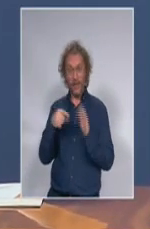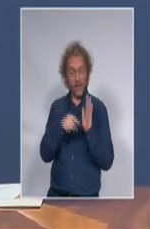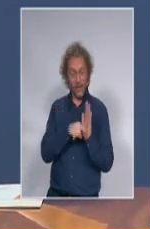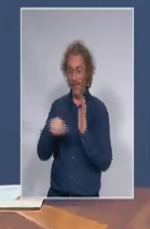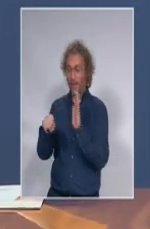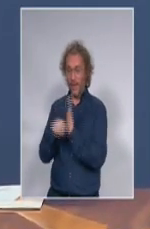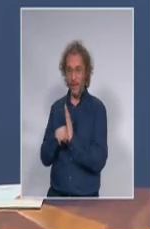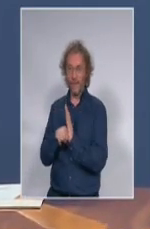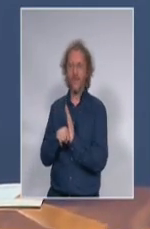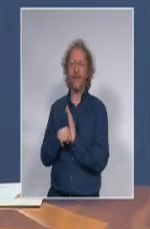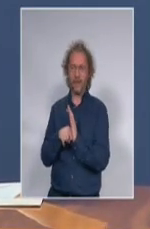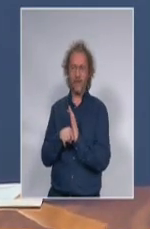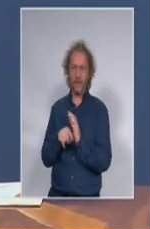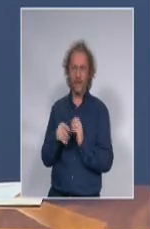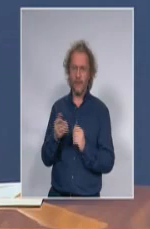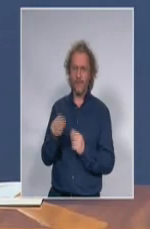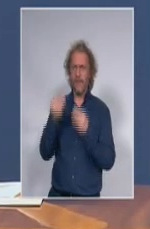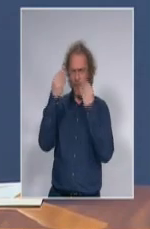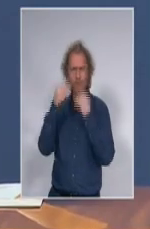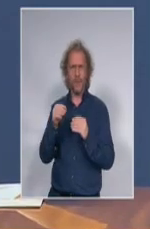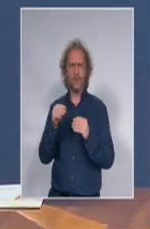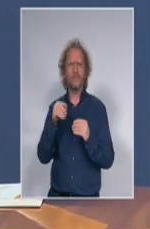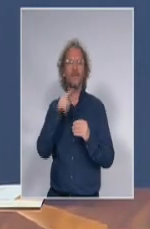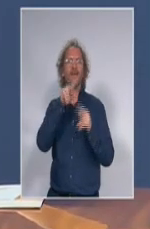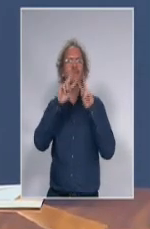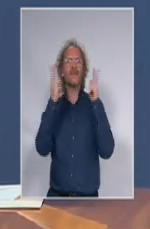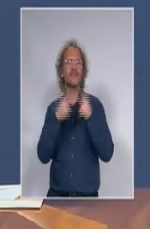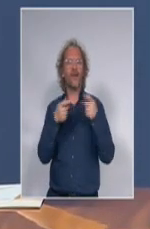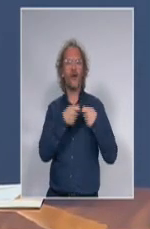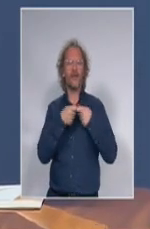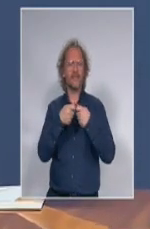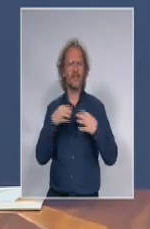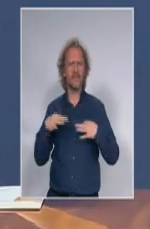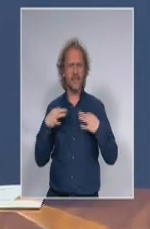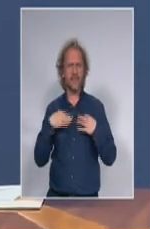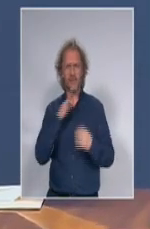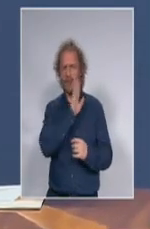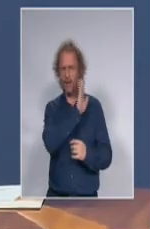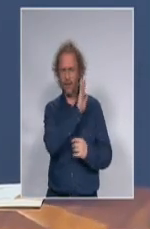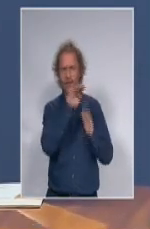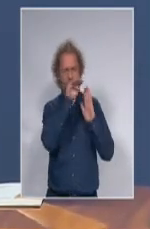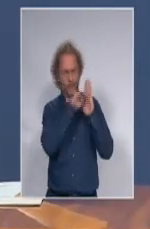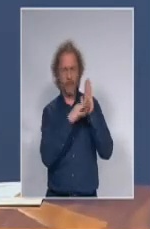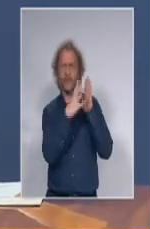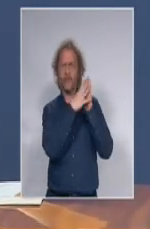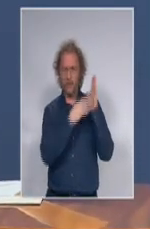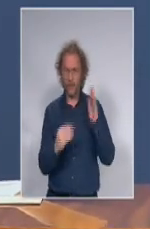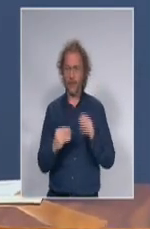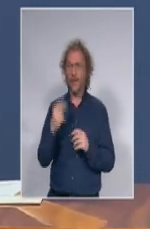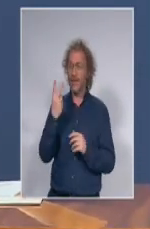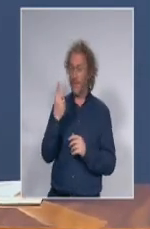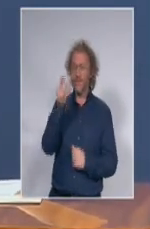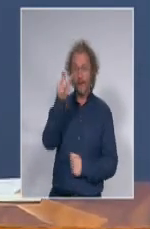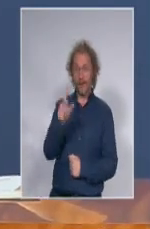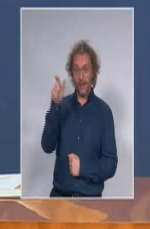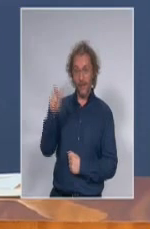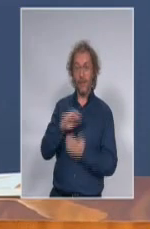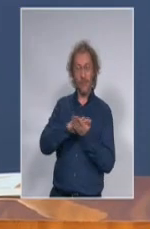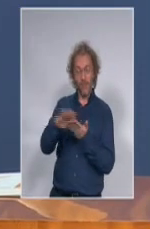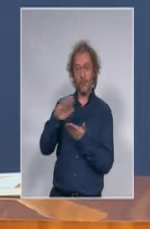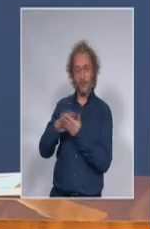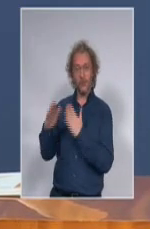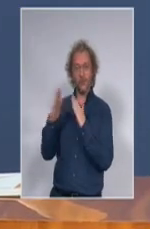ih pustili iz bolnice. Pušteno je dvoje, ali nam svakog dana dolazi mnogo, mnogo, mnogo više. I taj